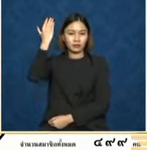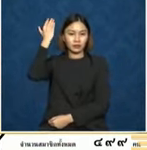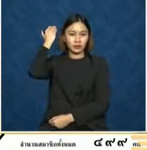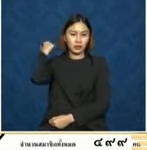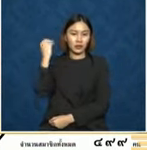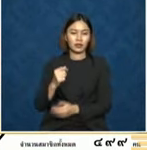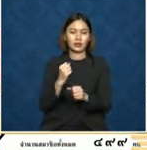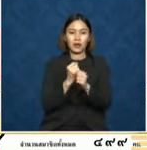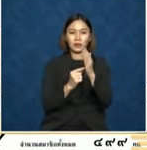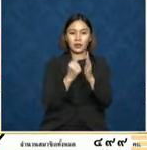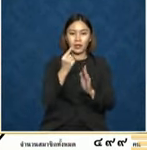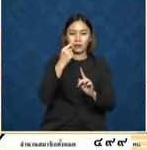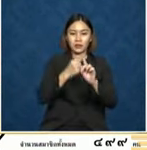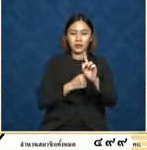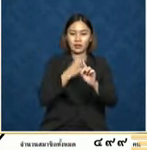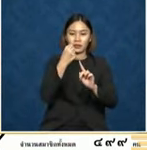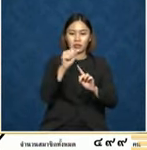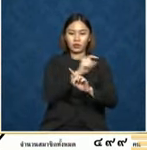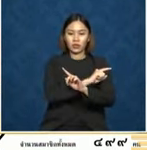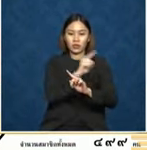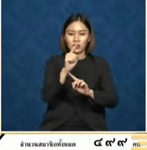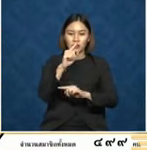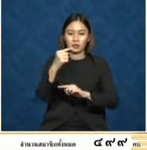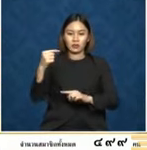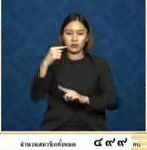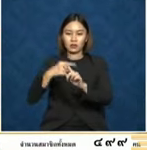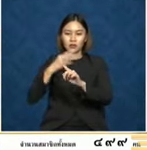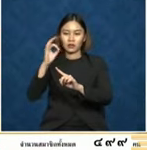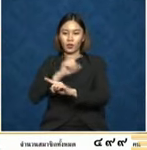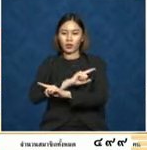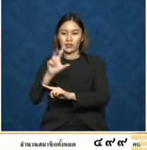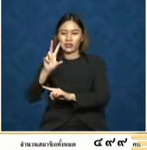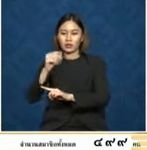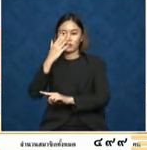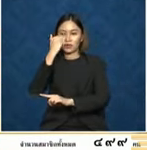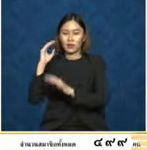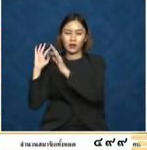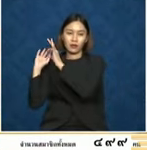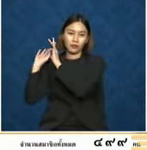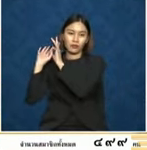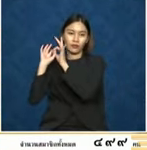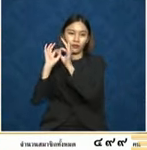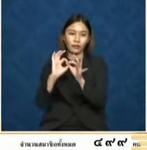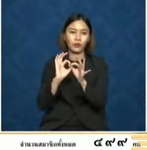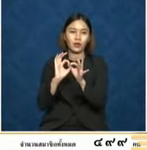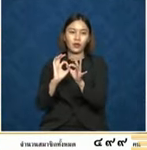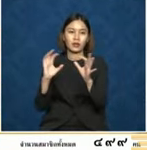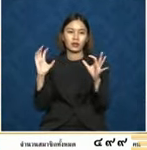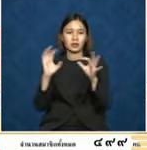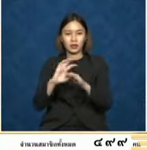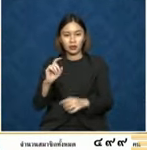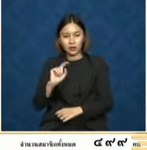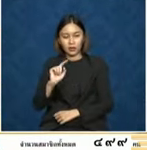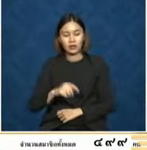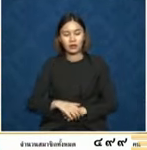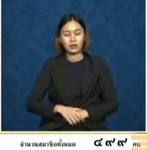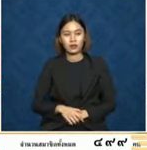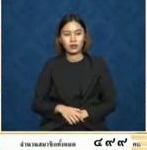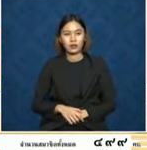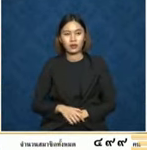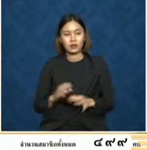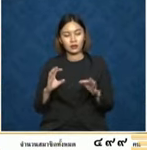ที่เราไปเริ่มต้นตั้งแต่1ตุลาคมถึง30กันยายนเนี่ยก็สืบเนื่องมาจากว่าเราไปขึ้นเกี่ยวกับเรื่องเ